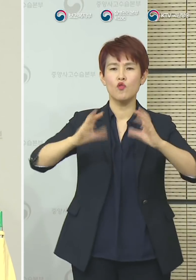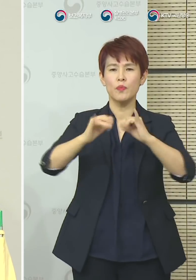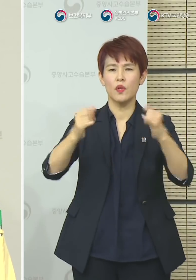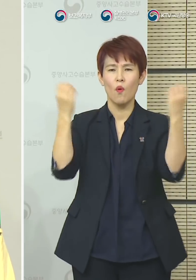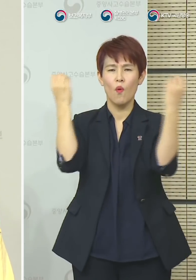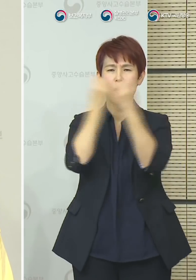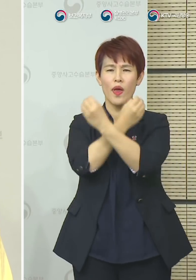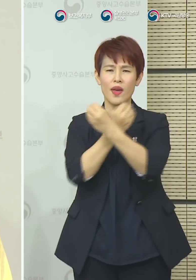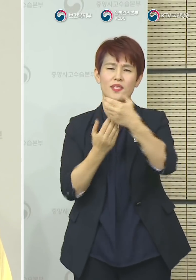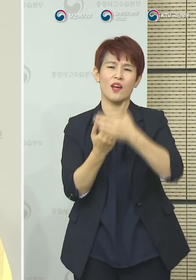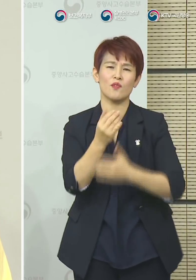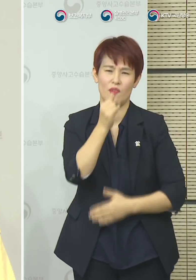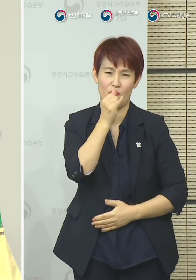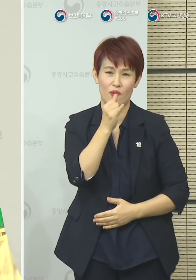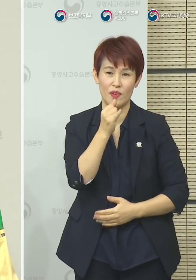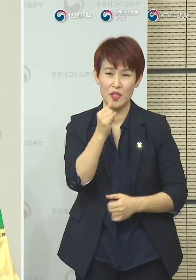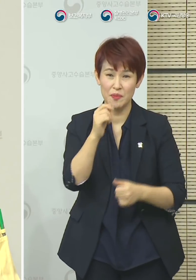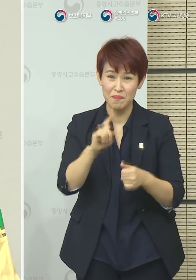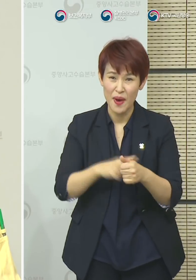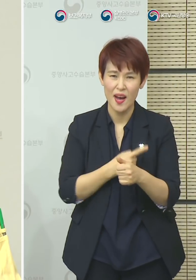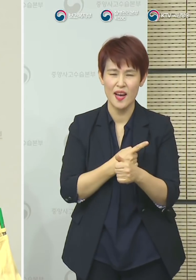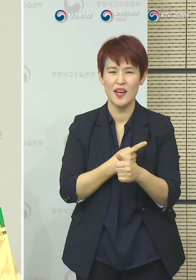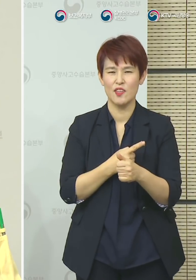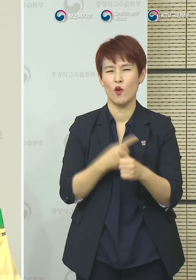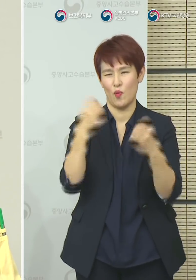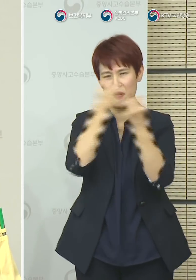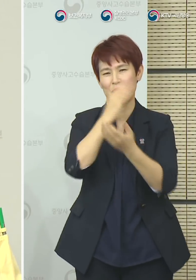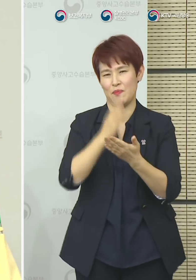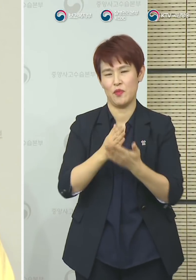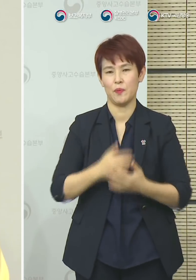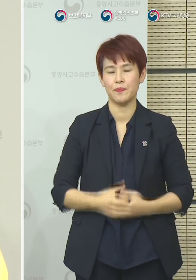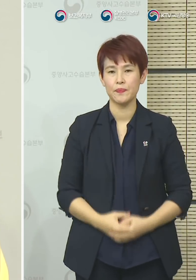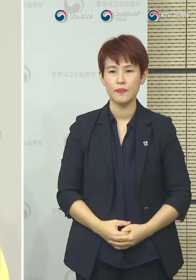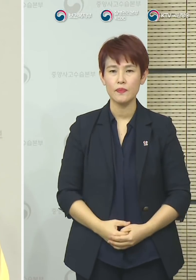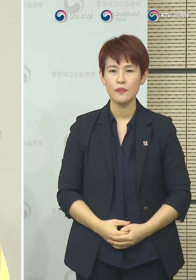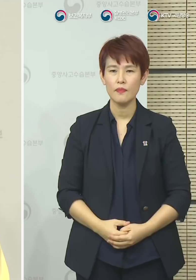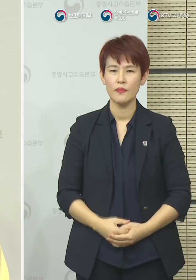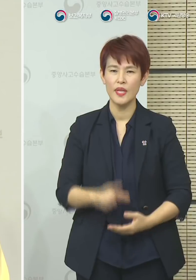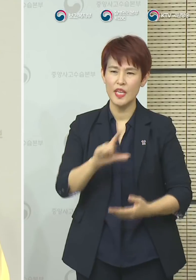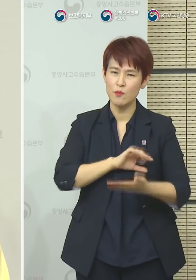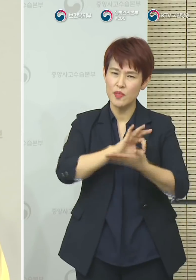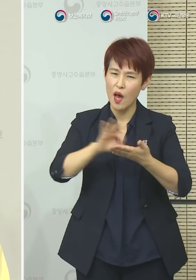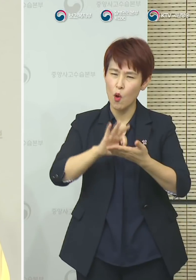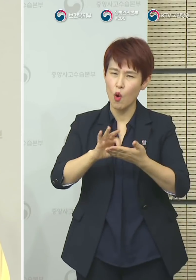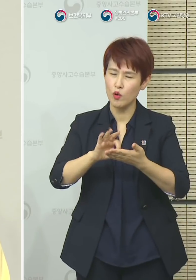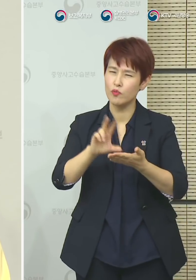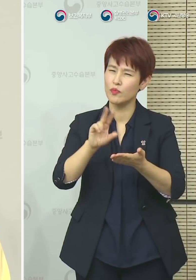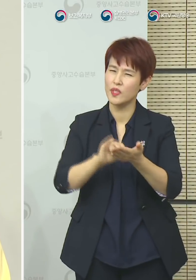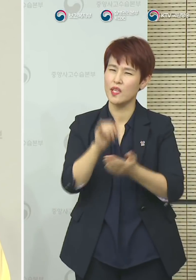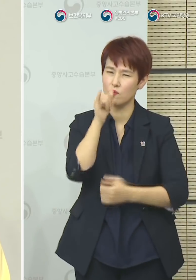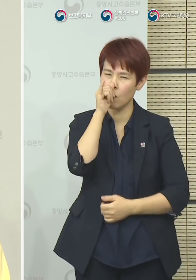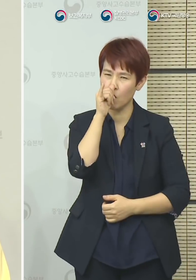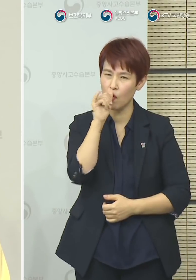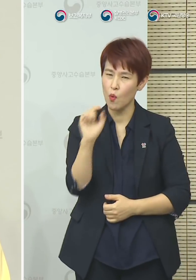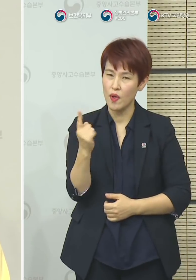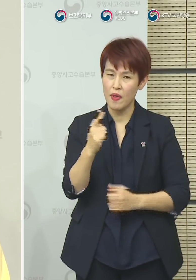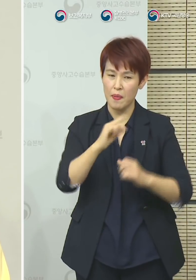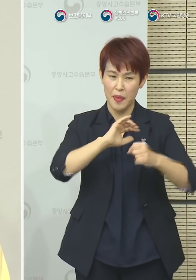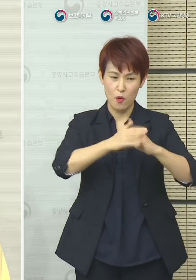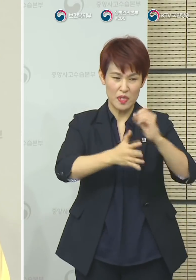오해가 없어야 될 거로 생각을 하고요. 최근 명칭 사용이 좀 잘못되어서